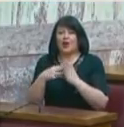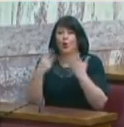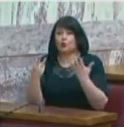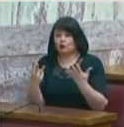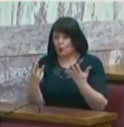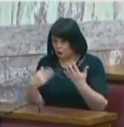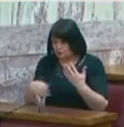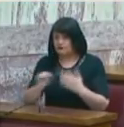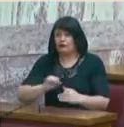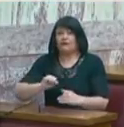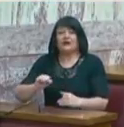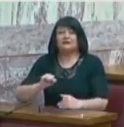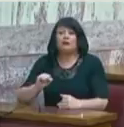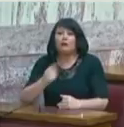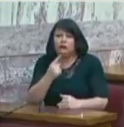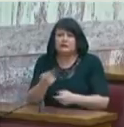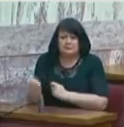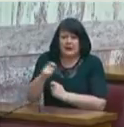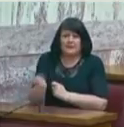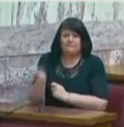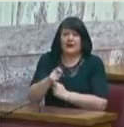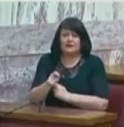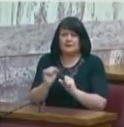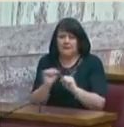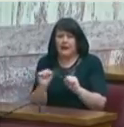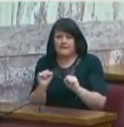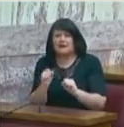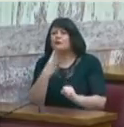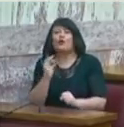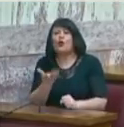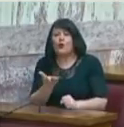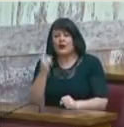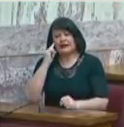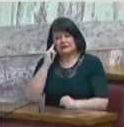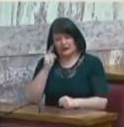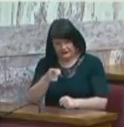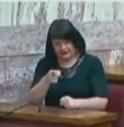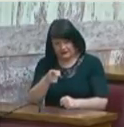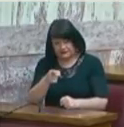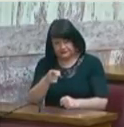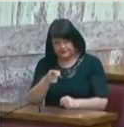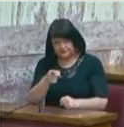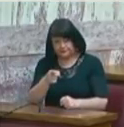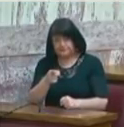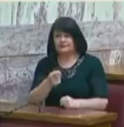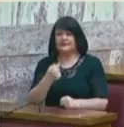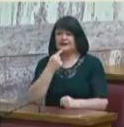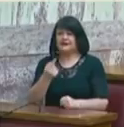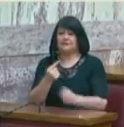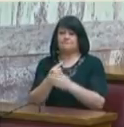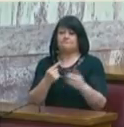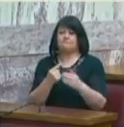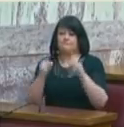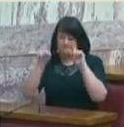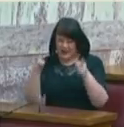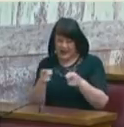γι' αυτό διαρκώς υπονομεύετε, γιατί καταλαβαίνετε πια ότι η παρένθεση όχι μόνο δεν κλείνει, αλλά